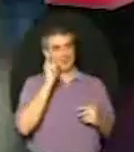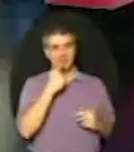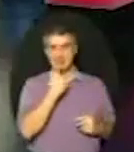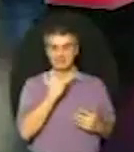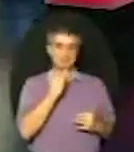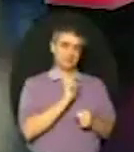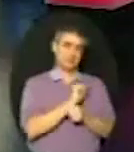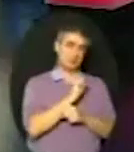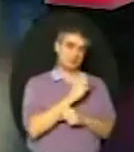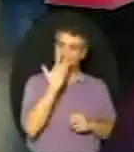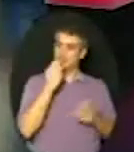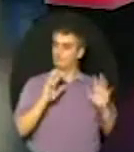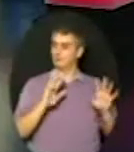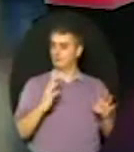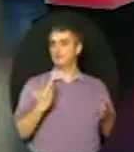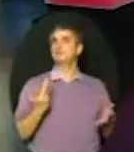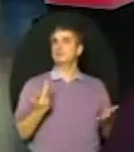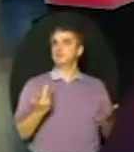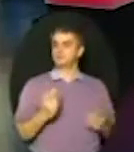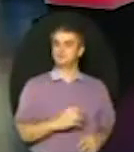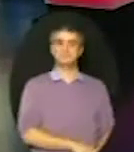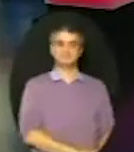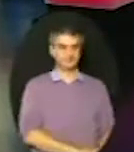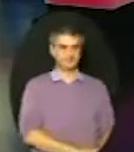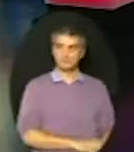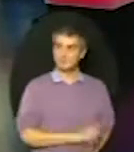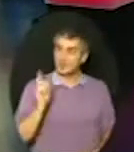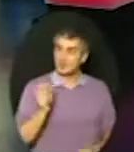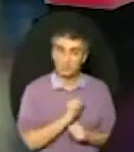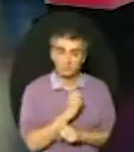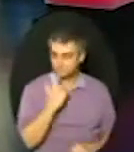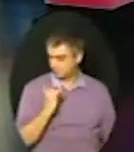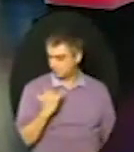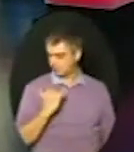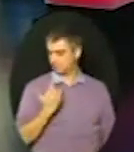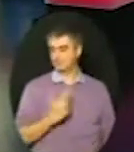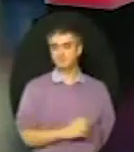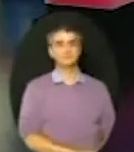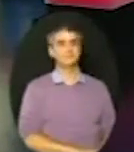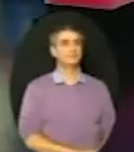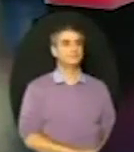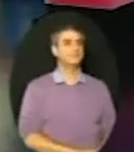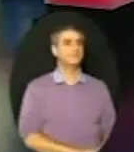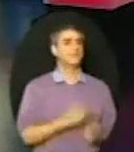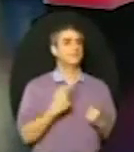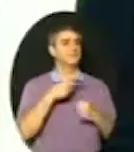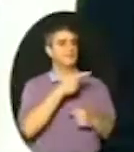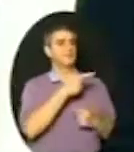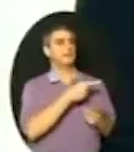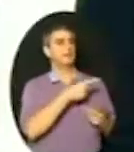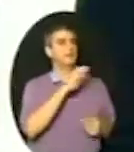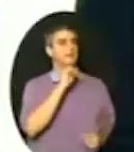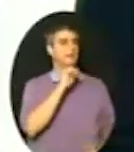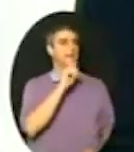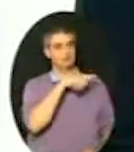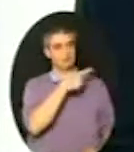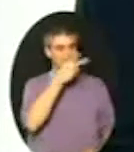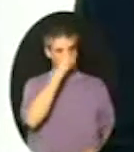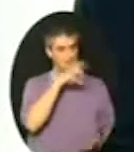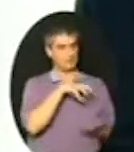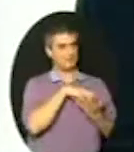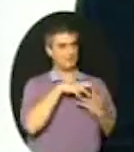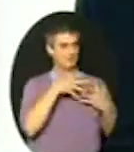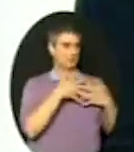להגיד מה זה האופוזיציה. 59, כן. לא, אבל את כל האופוזיציה? כן. אוקיי. בוועדת הכספים, וחבר הכנסת מיקי זוהר, הליכוד,